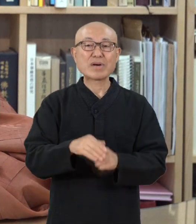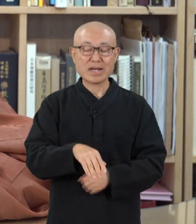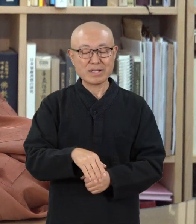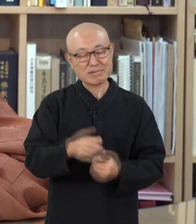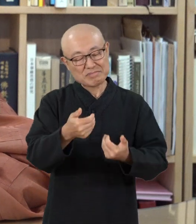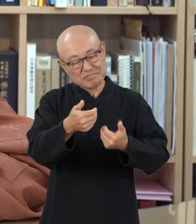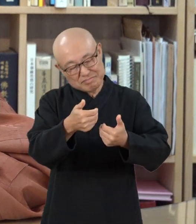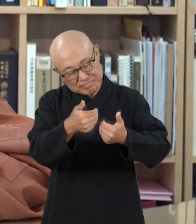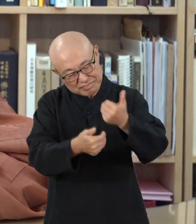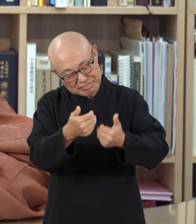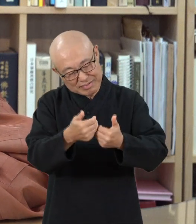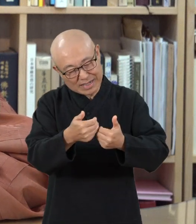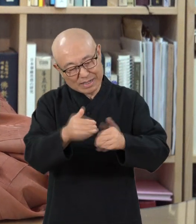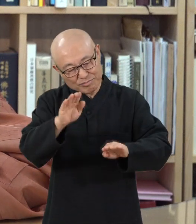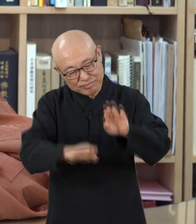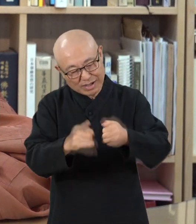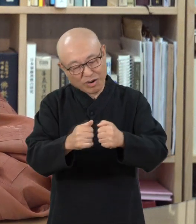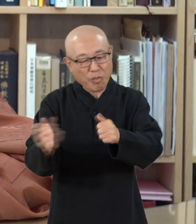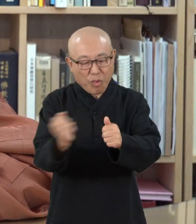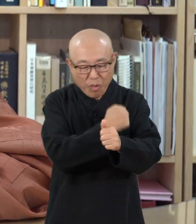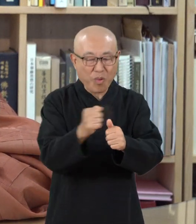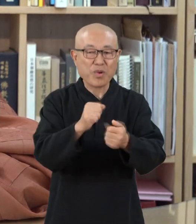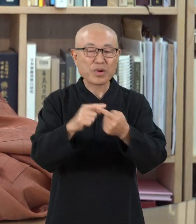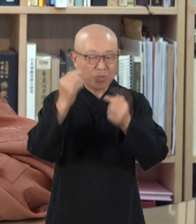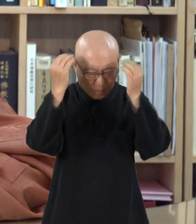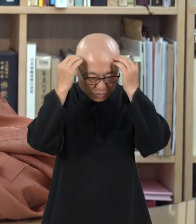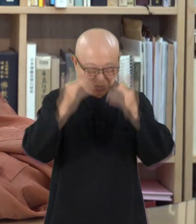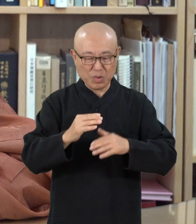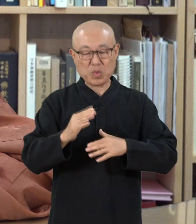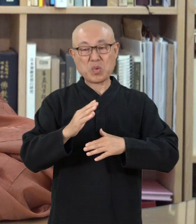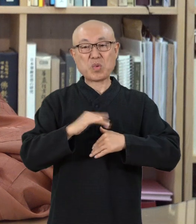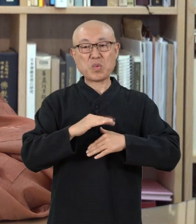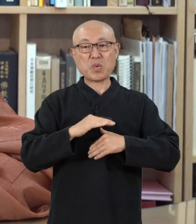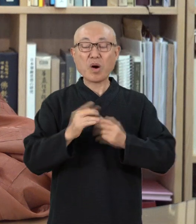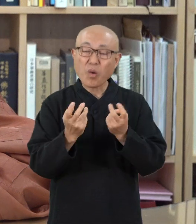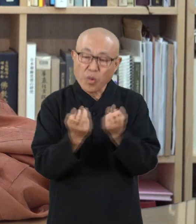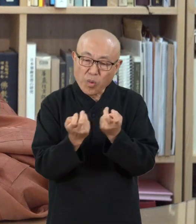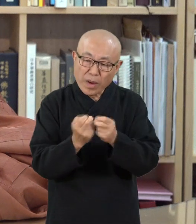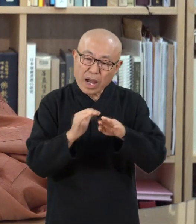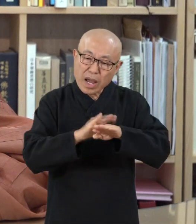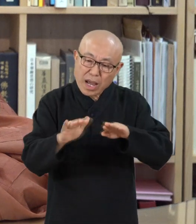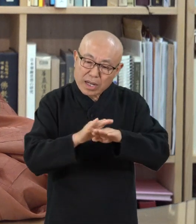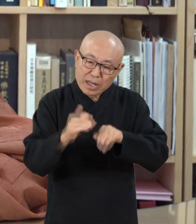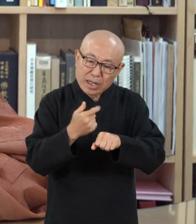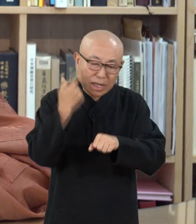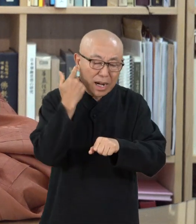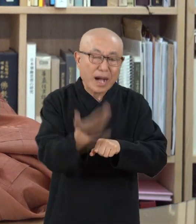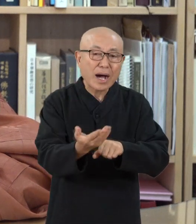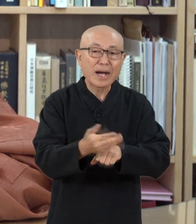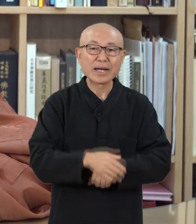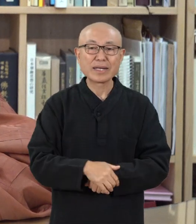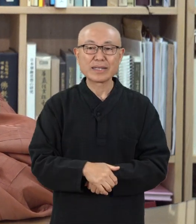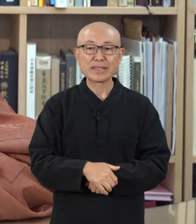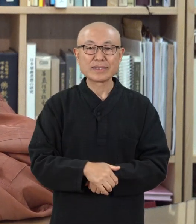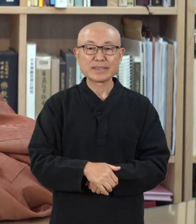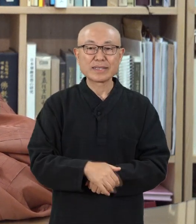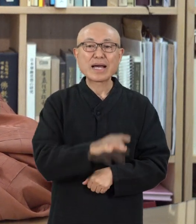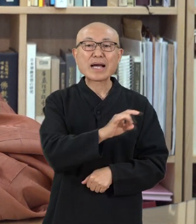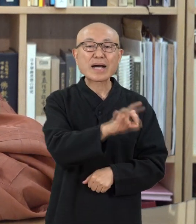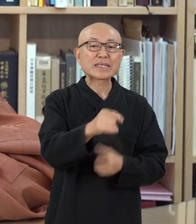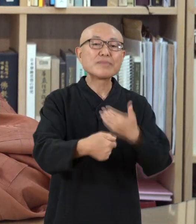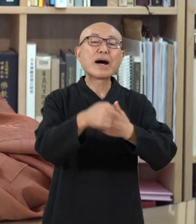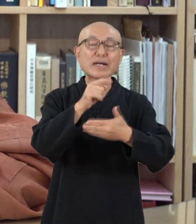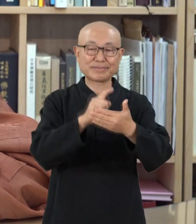불평등하고 고통과 폭력, 공포를 우리는 어떻게 하면 해결할 것인가. 각자의